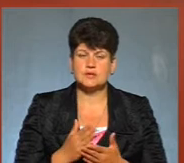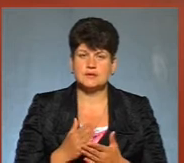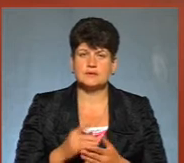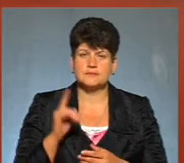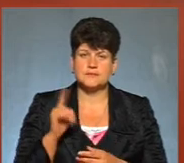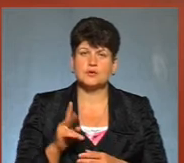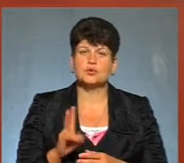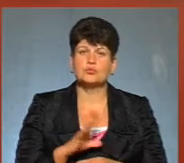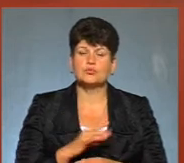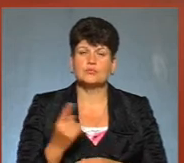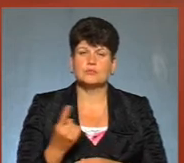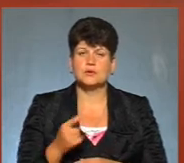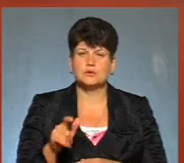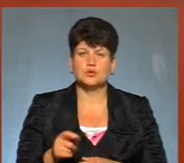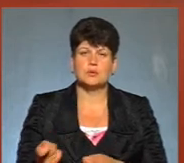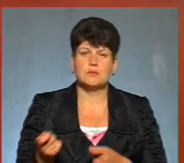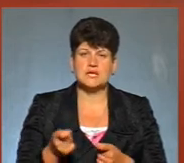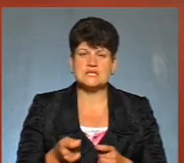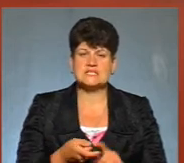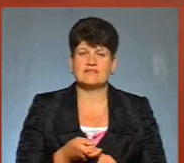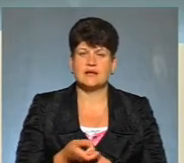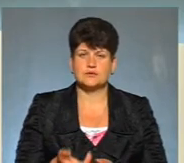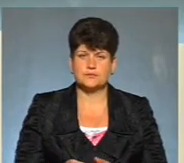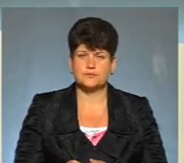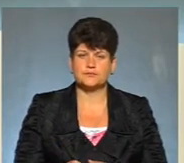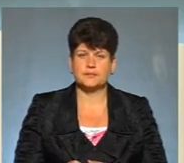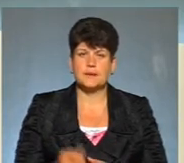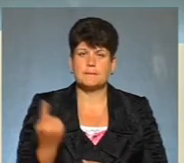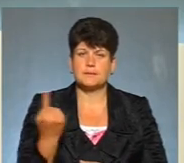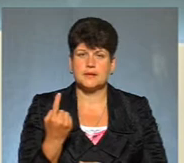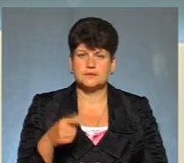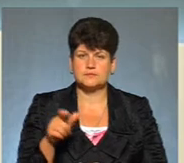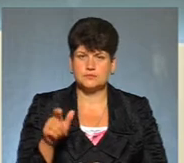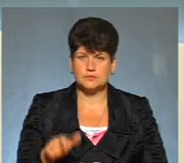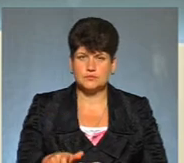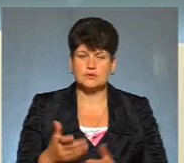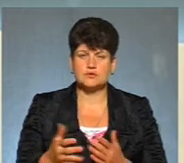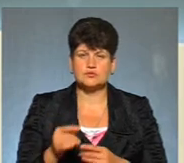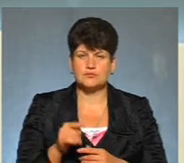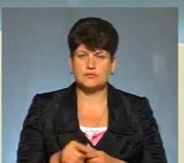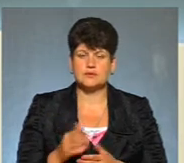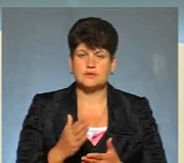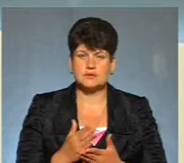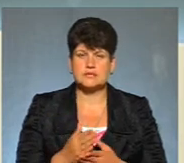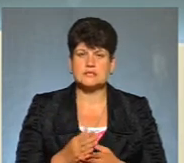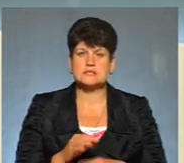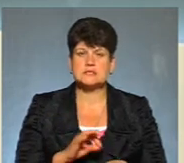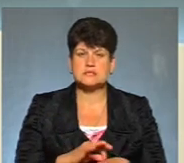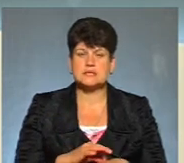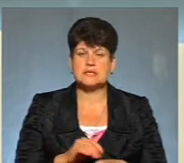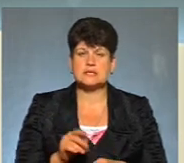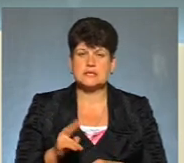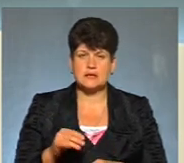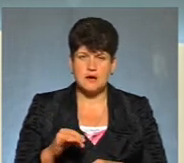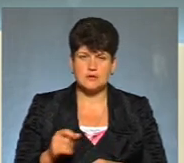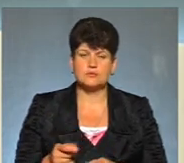першим пацієнтом, який приніс цю інфекцію? Ну, пацієнт перший, якщо він з встановленим діагнозом, то так. Але я